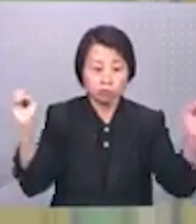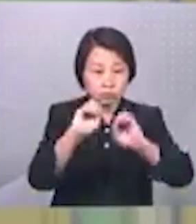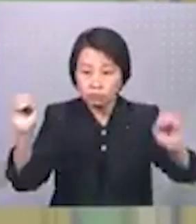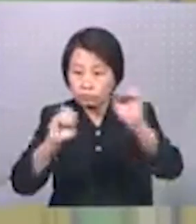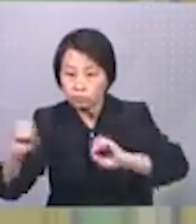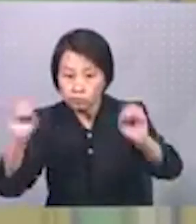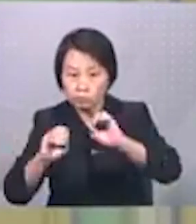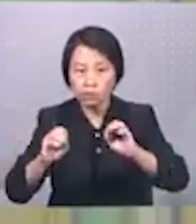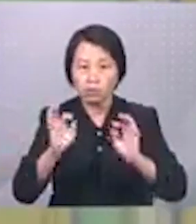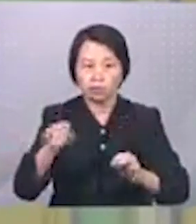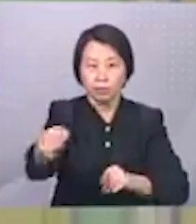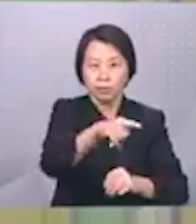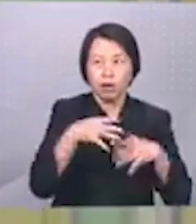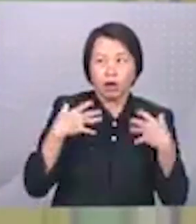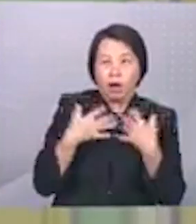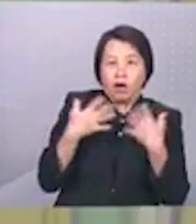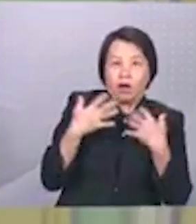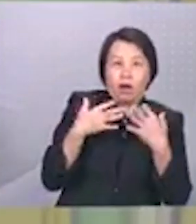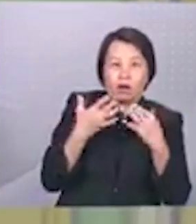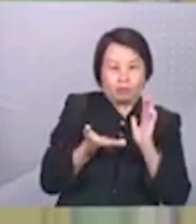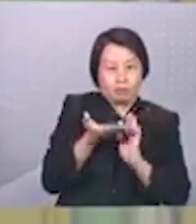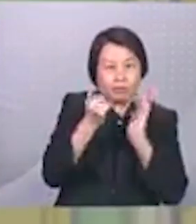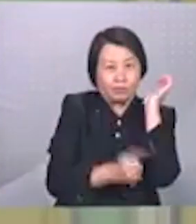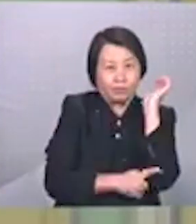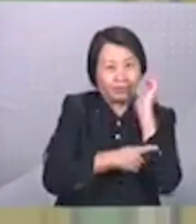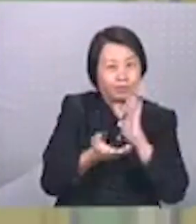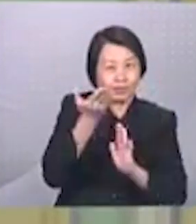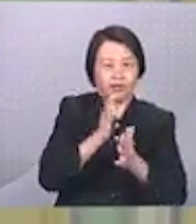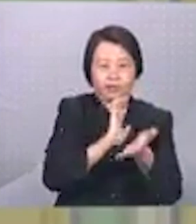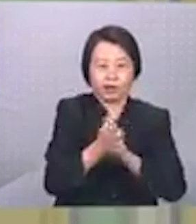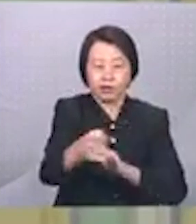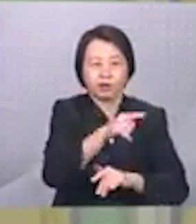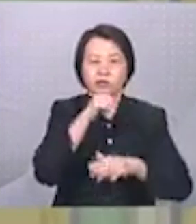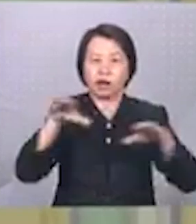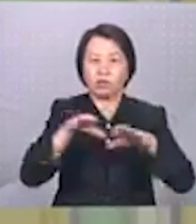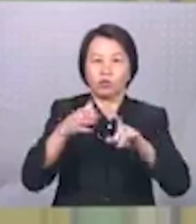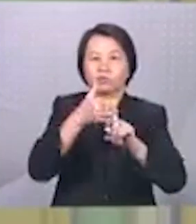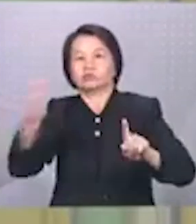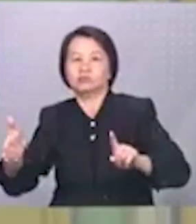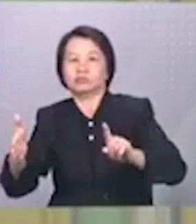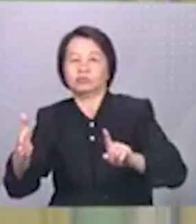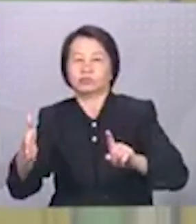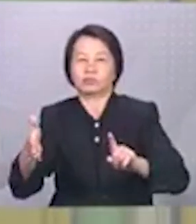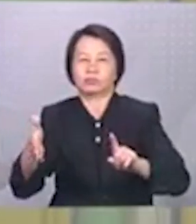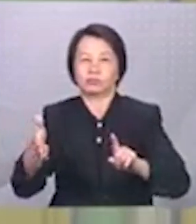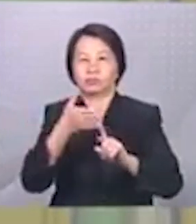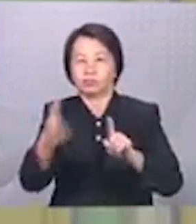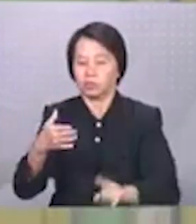ada lagi mungkin anda ketakutan daripada rakyat supaya tidak melakukan keingkaran kepada